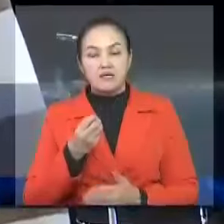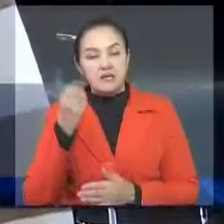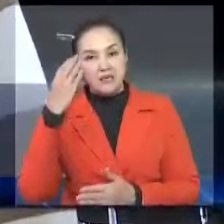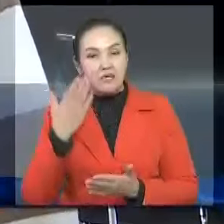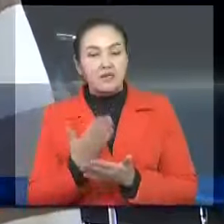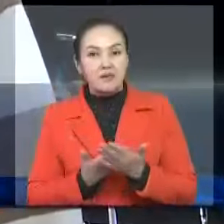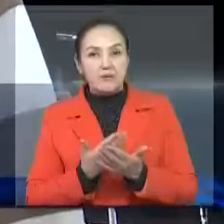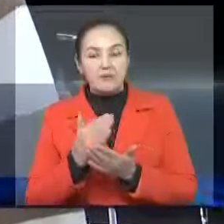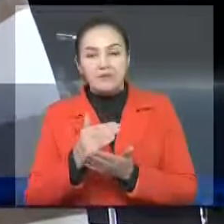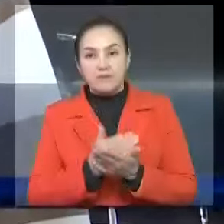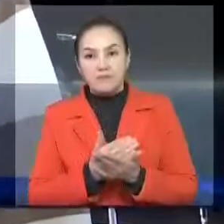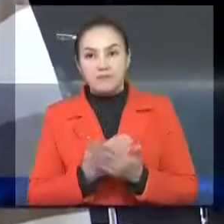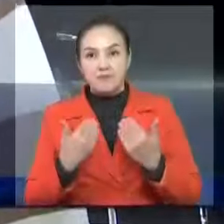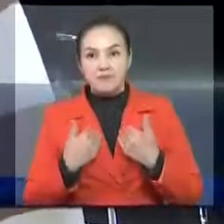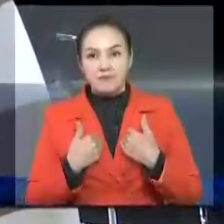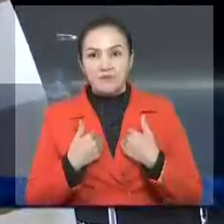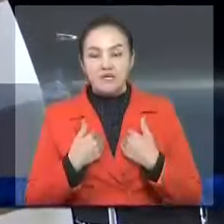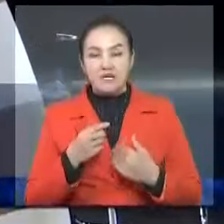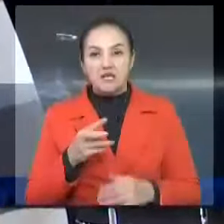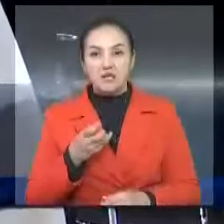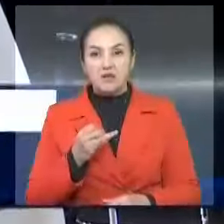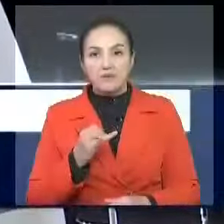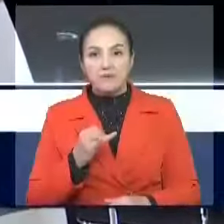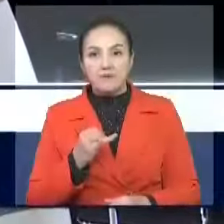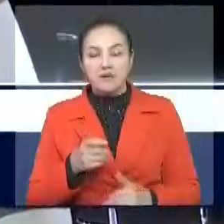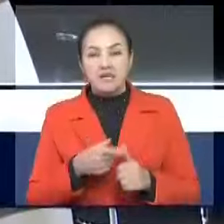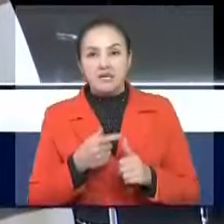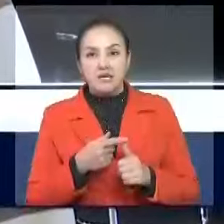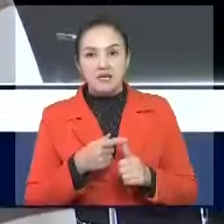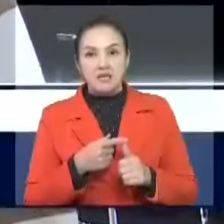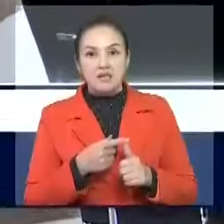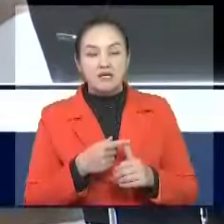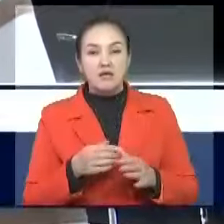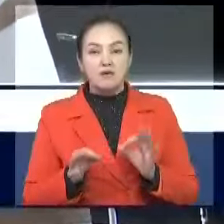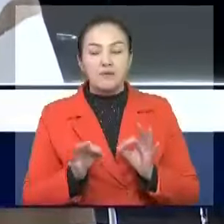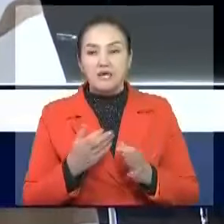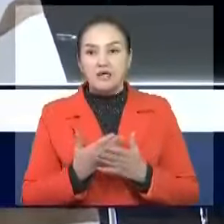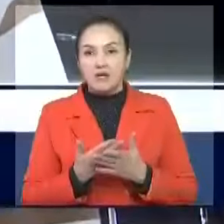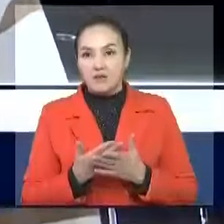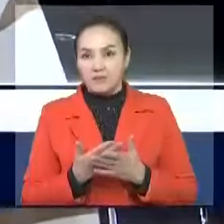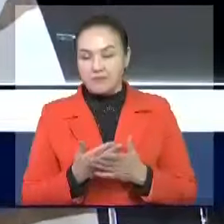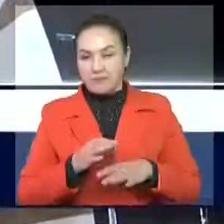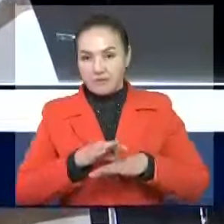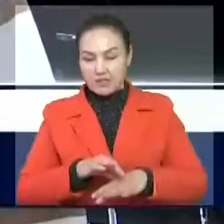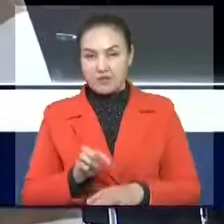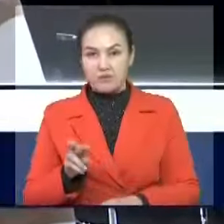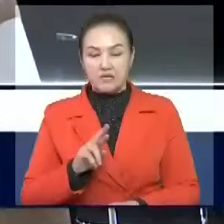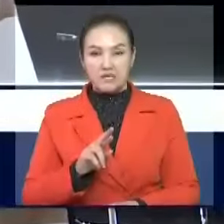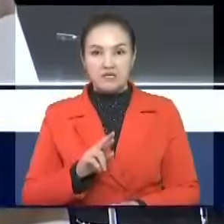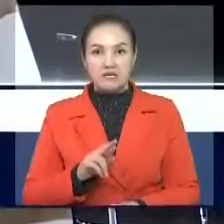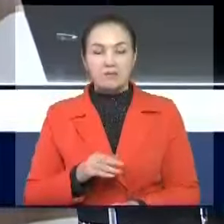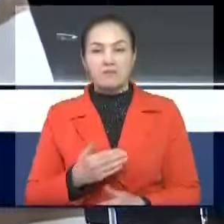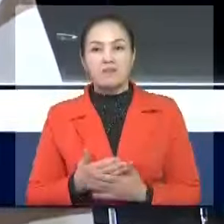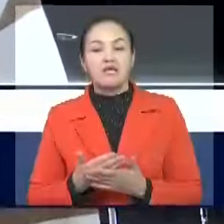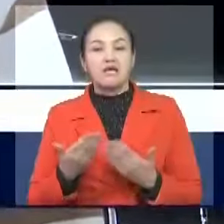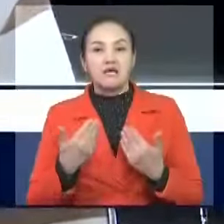программасы бұл біздің анатом студенті ғылыми үйірмесі атынан қалыпты және топографиялық анатомия мен оперативті хирургия кафедрасының